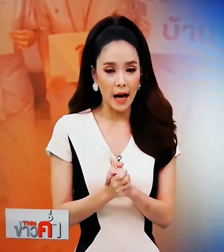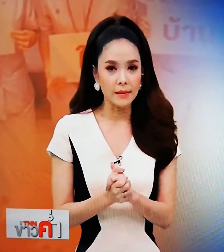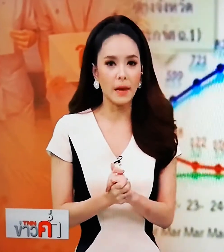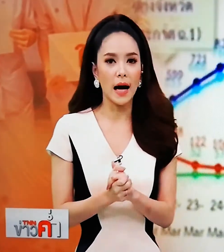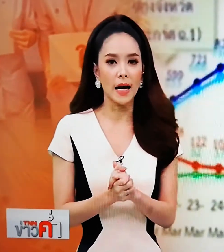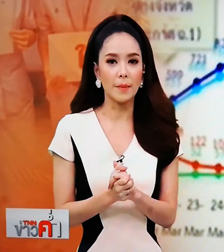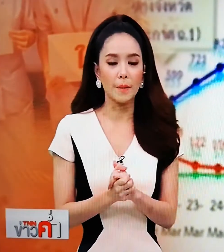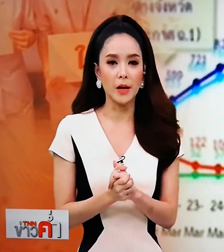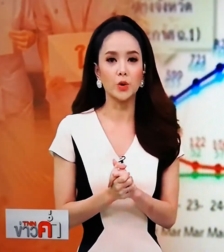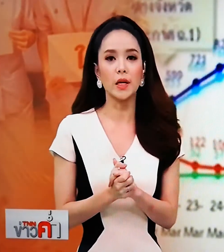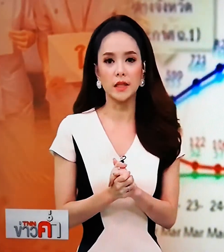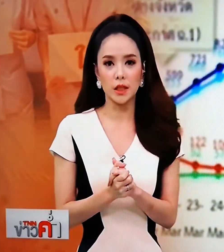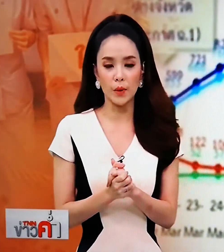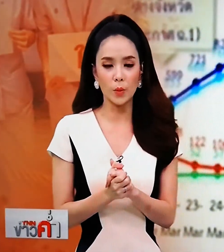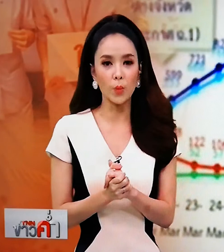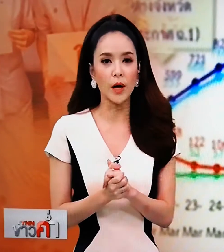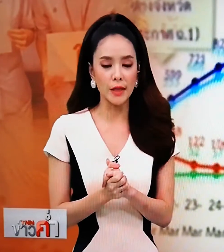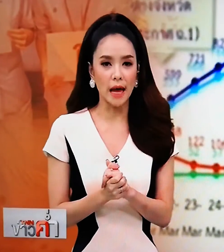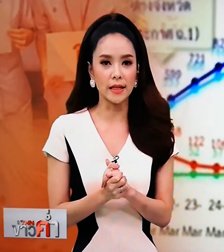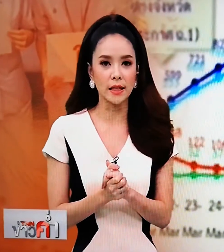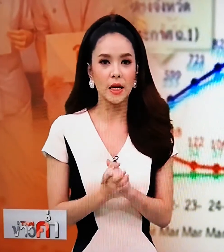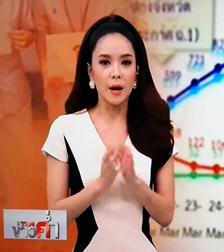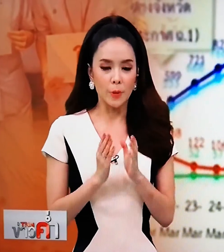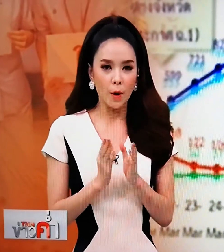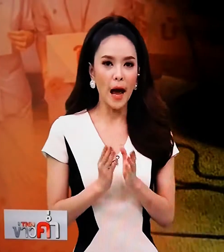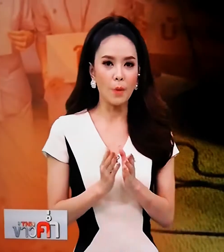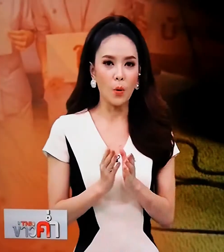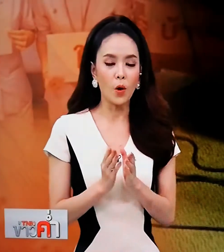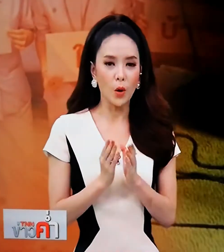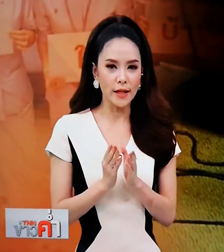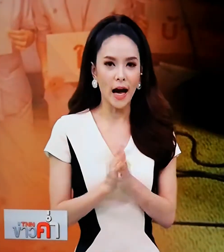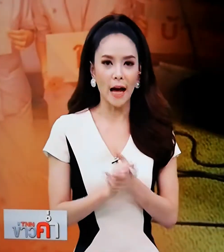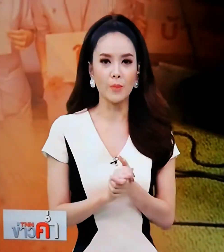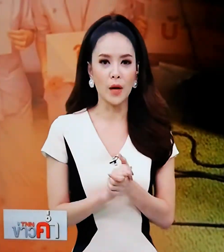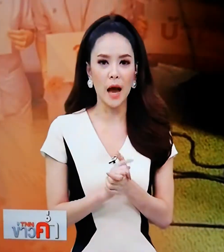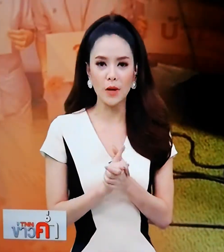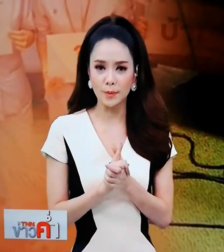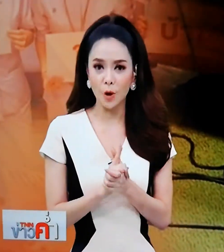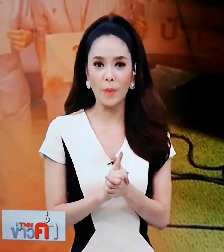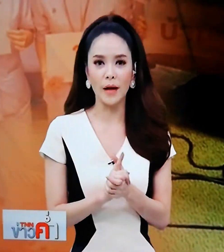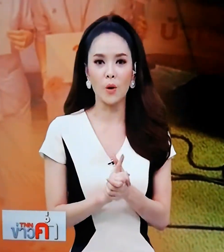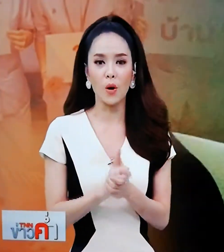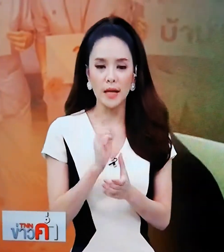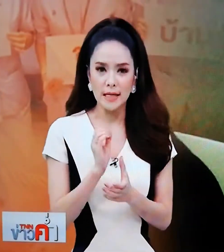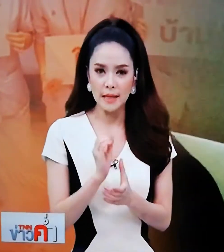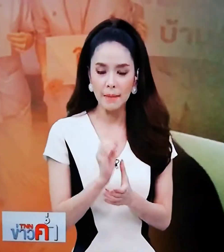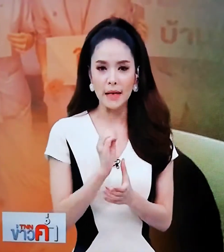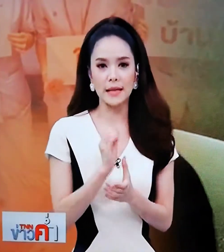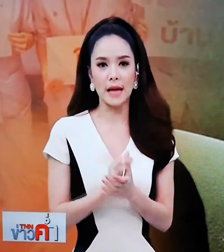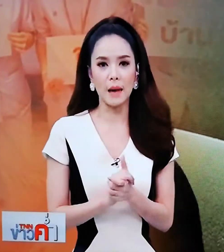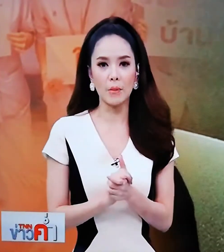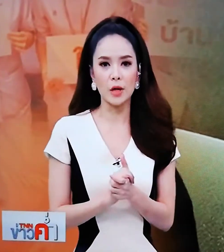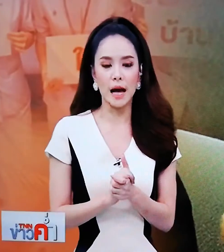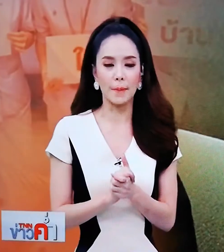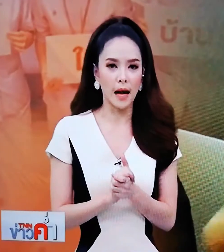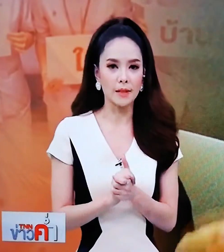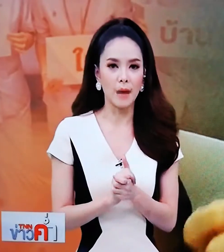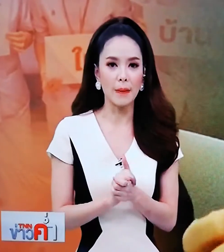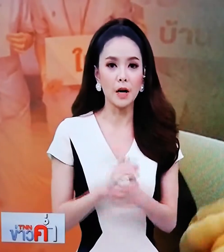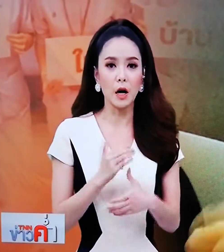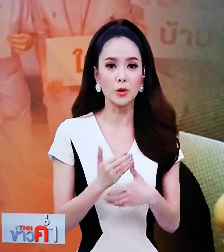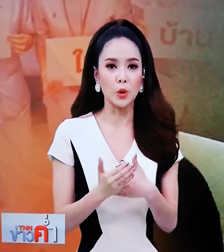คพลาสมานะคะเพื่อไปช่วยเหลือชีวิตผู้ป่วยรายอื่นเพราะแพทย์บอกว่าคนที่หายป่วยแล้วเกือบ 2,000 คนสมัครใจมาบริจาค